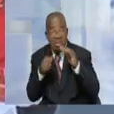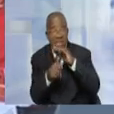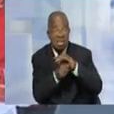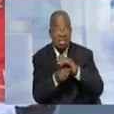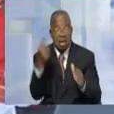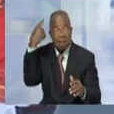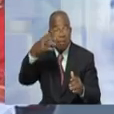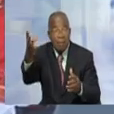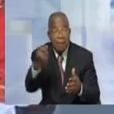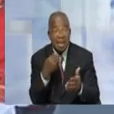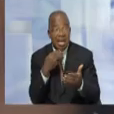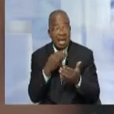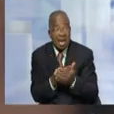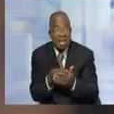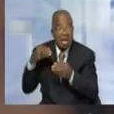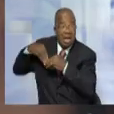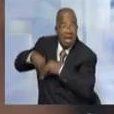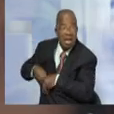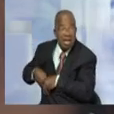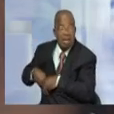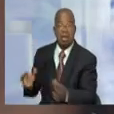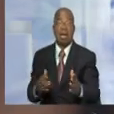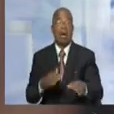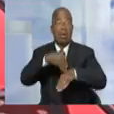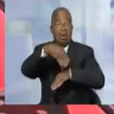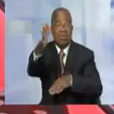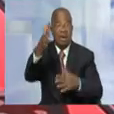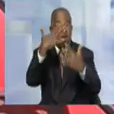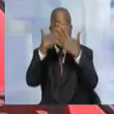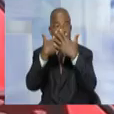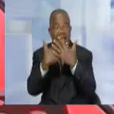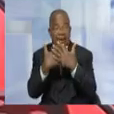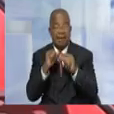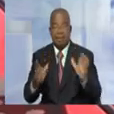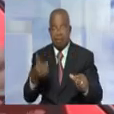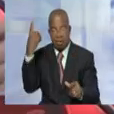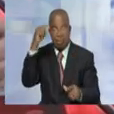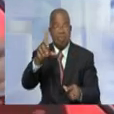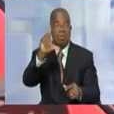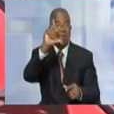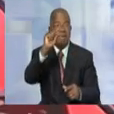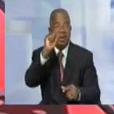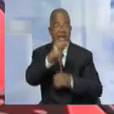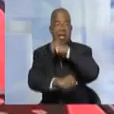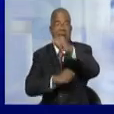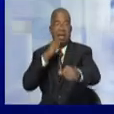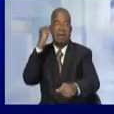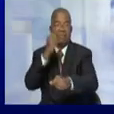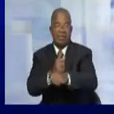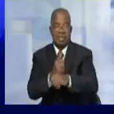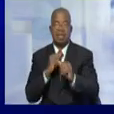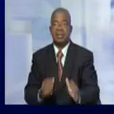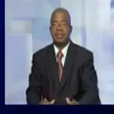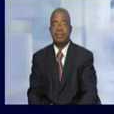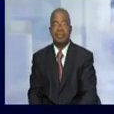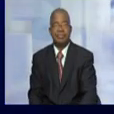Mais le jeune tribun sud-africain est lui-même poursuivi pour corruption et blanchiment d'argent dans une affaire de marché public truqué.